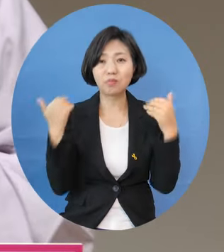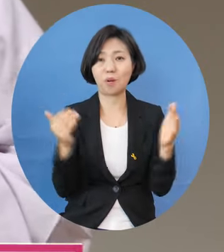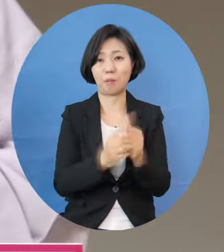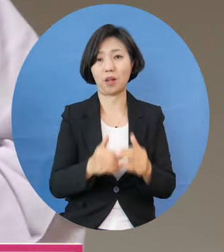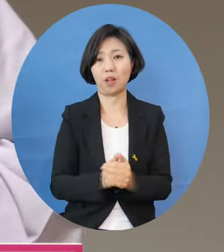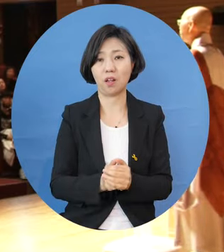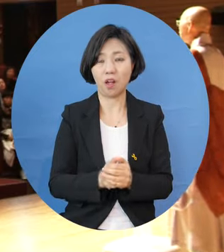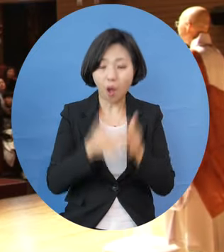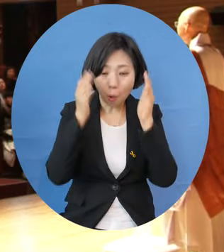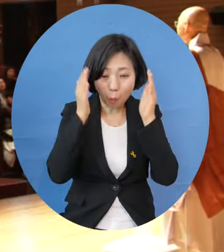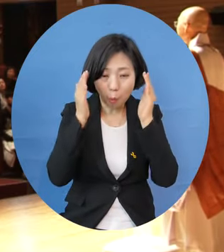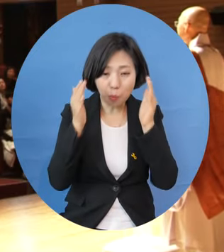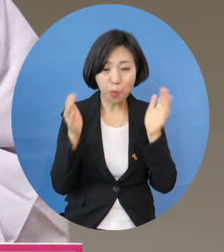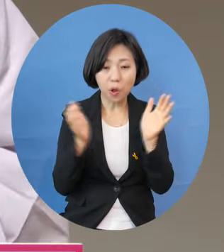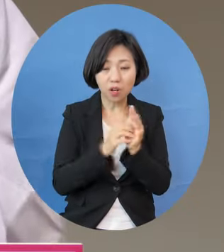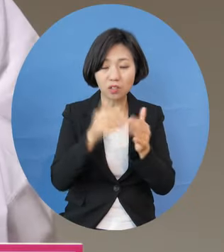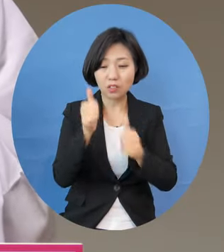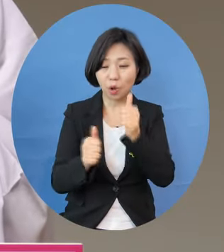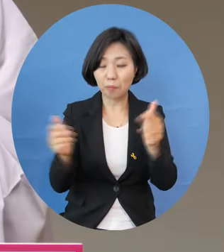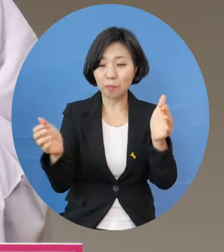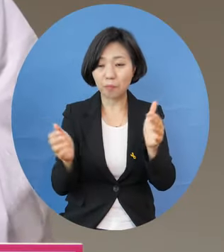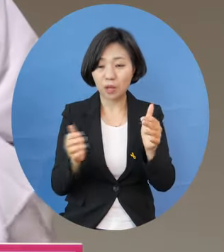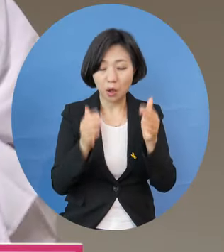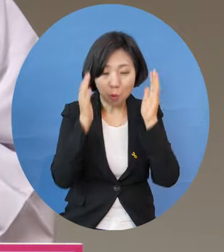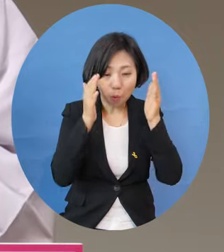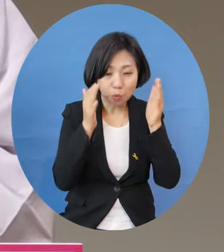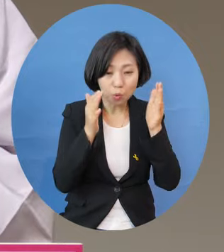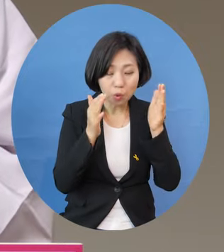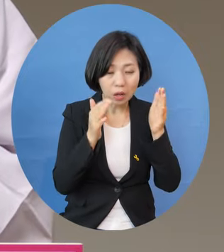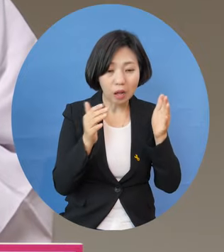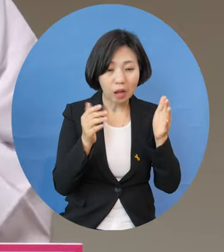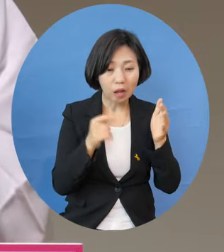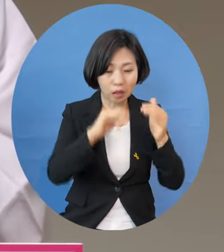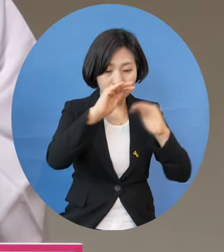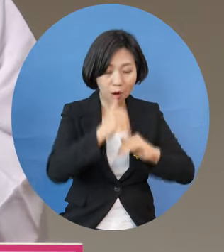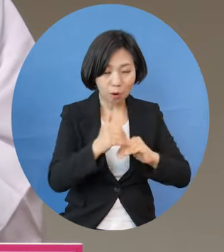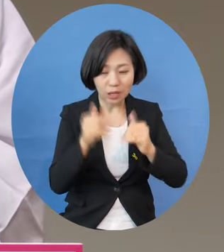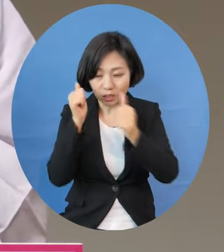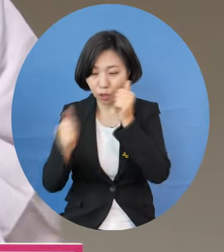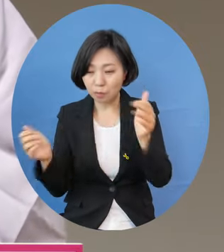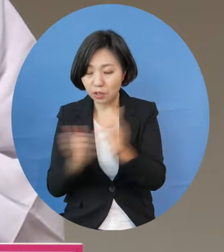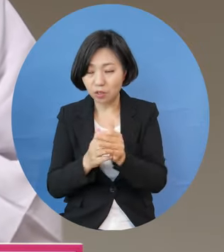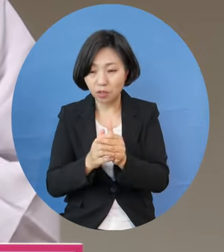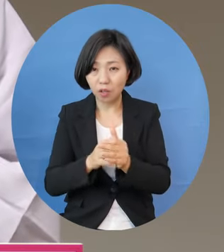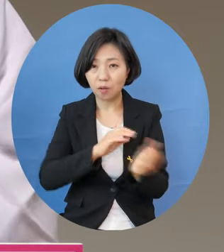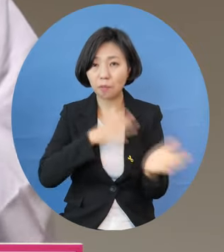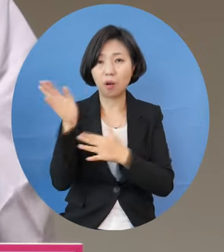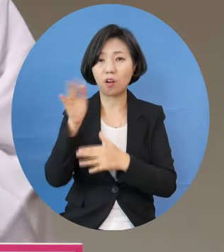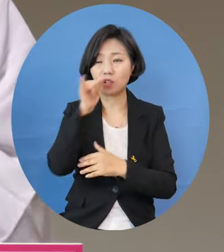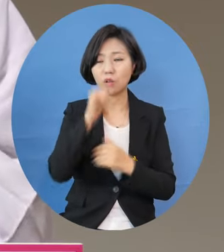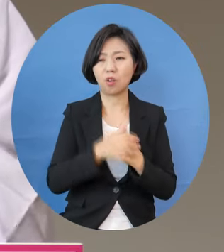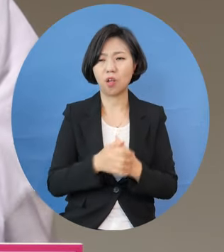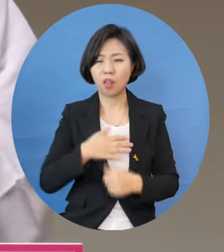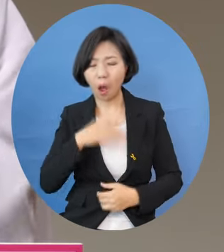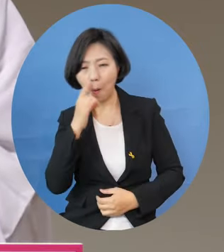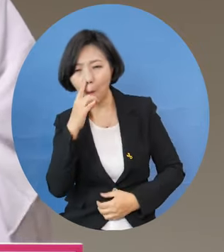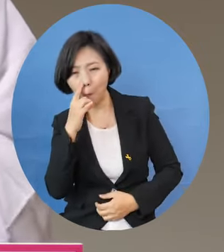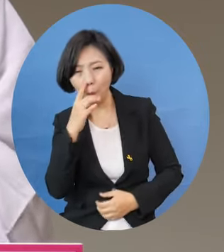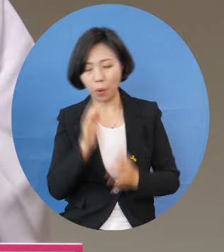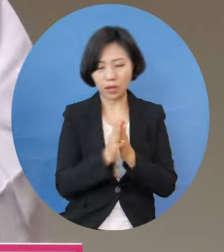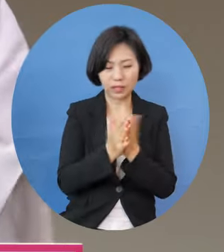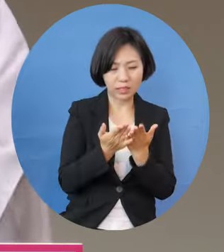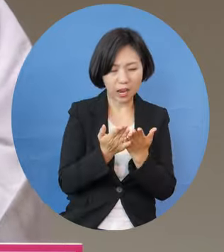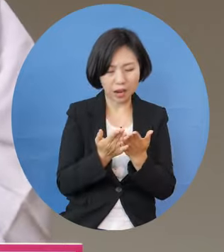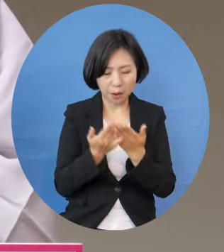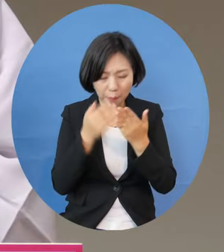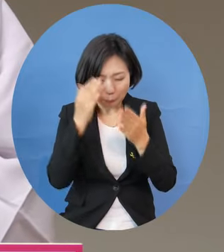해가는 쓰레기통에다 넣어버리고, 항상 내가 필요해서 여행을 다니면서 궁금해서 찾아보고, 책